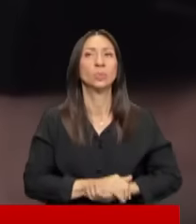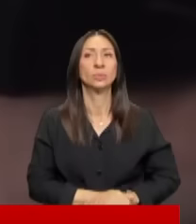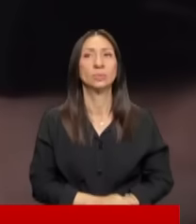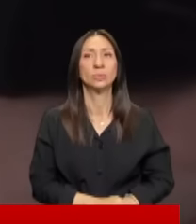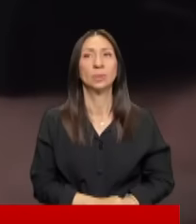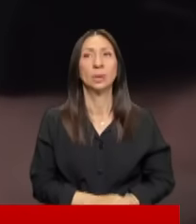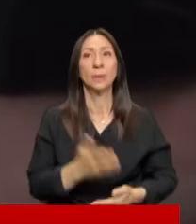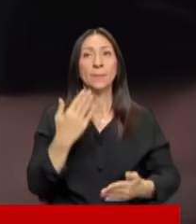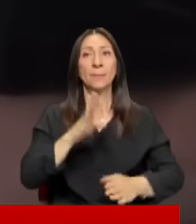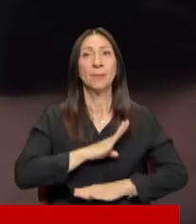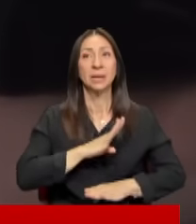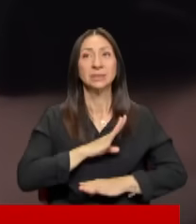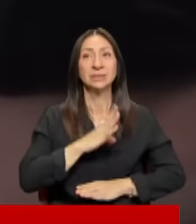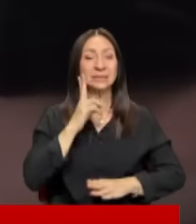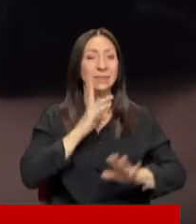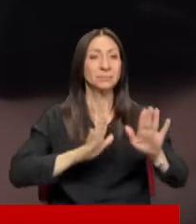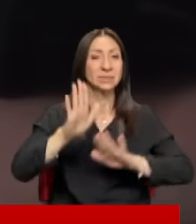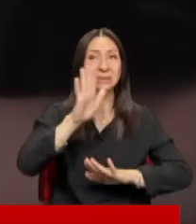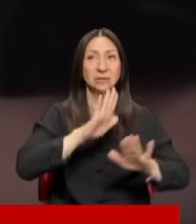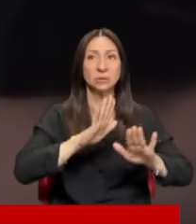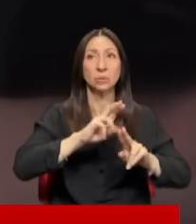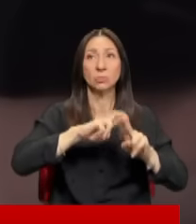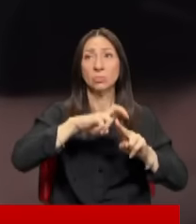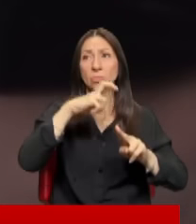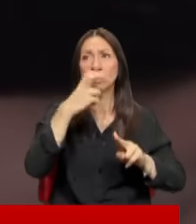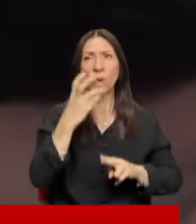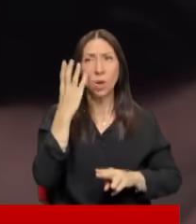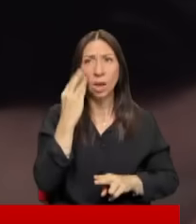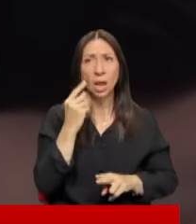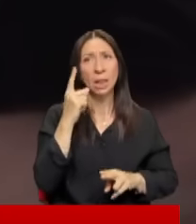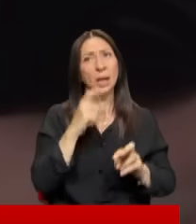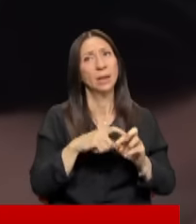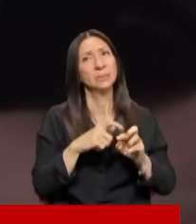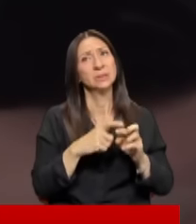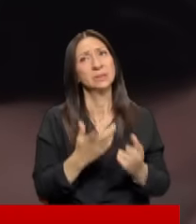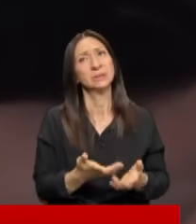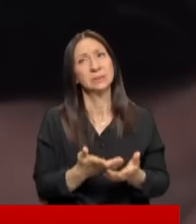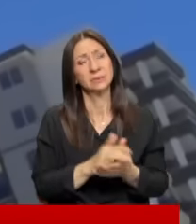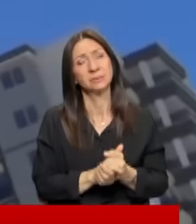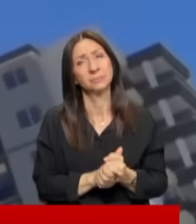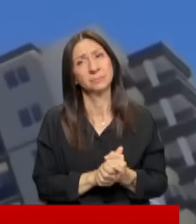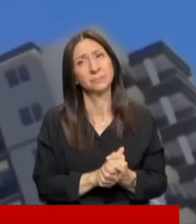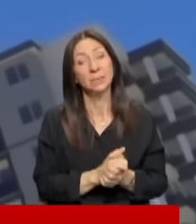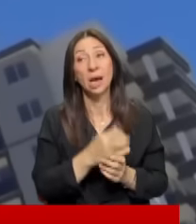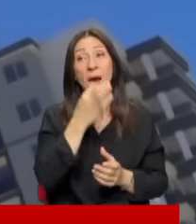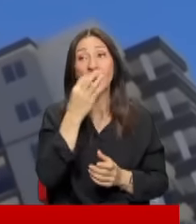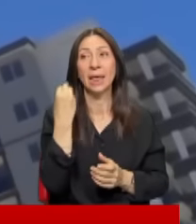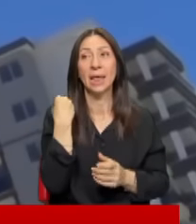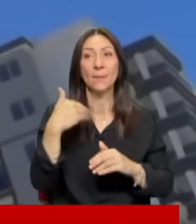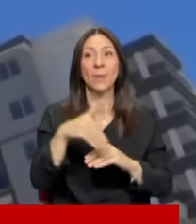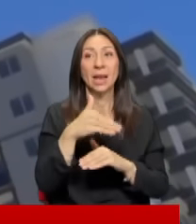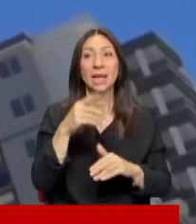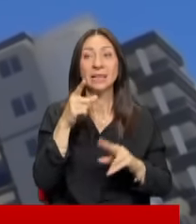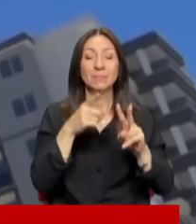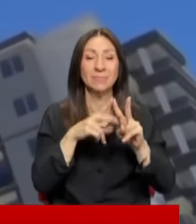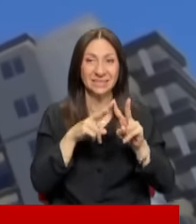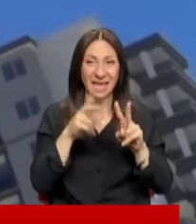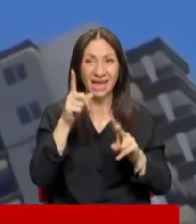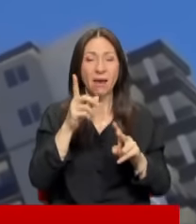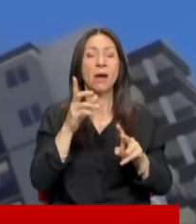kaybetti. Balkonda temizlik yaparken düştüğünü öğrendik. Allah rahmet eylesin. Ne diyelim? Ankara Yeni Mahalle'de Mesiha Kaya